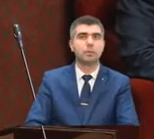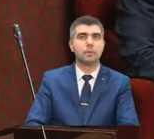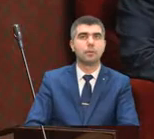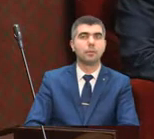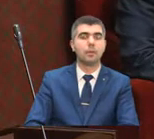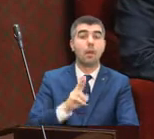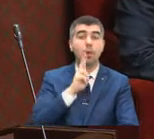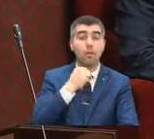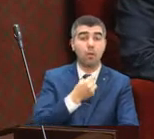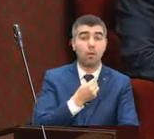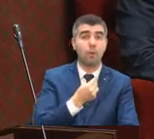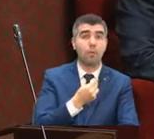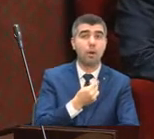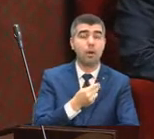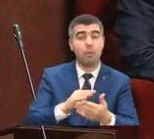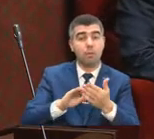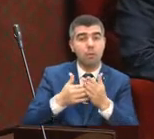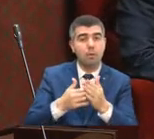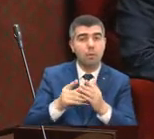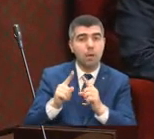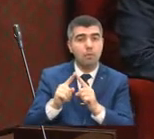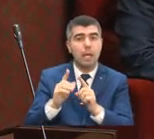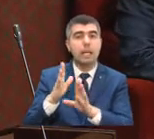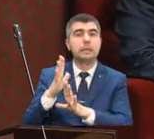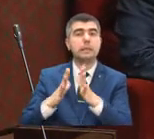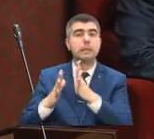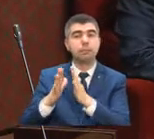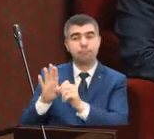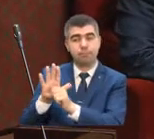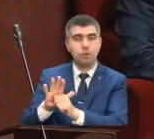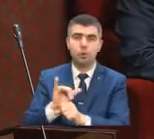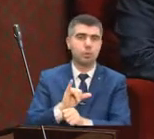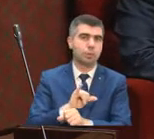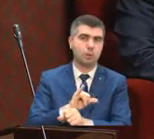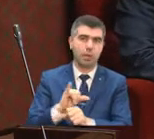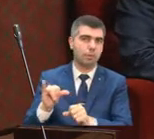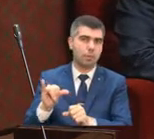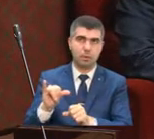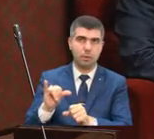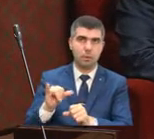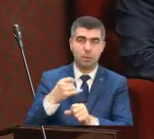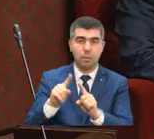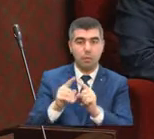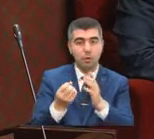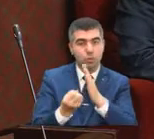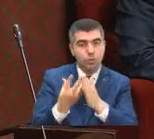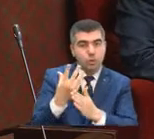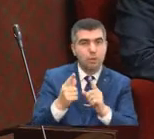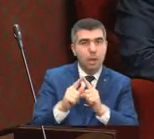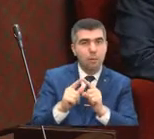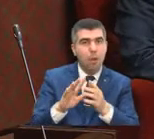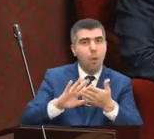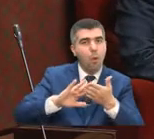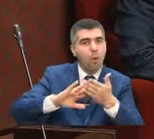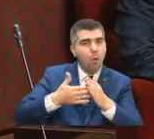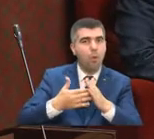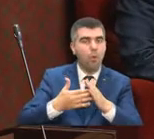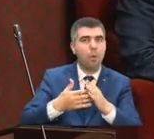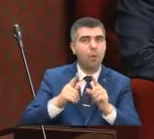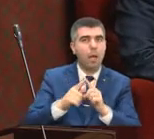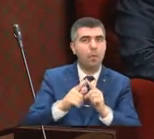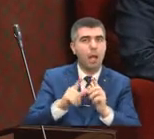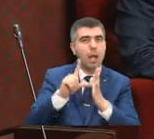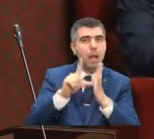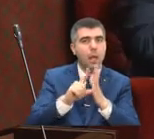الحكومة تجاوزت المقاربة الفئوية اللي كانت سائدة، لها رؤية لمراجعة منظومة الوظيفة العمومية ككل. وشكرا.